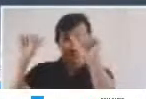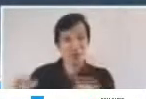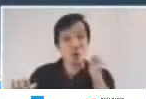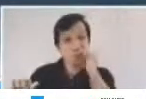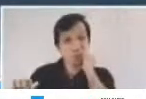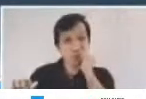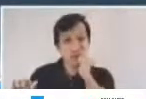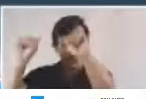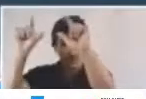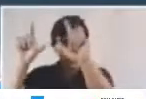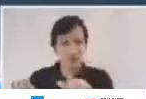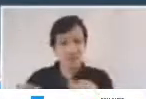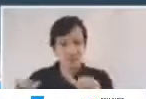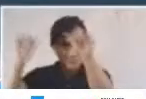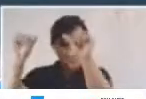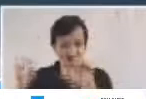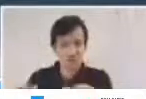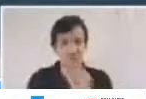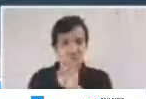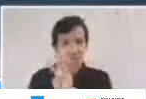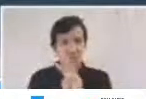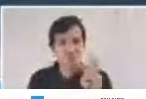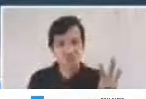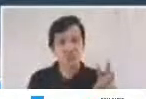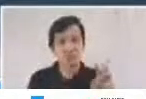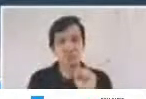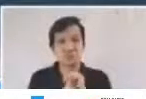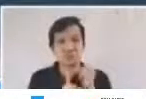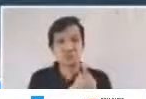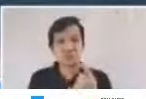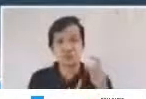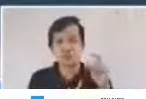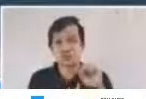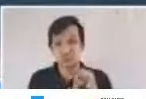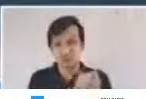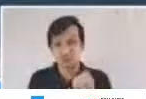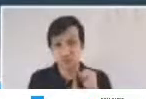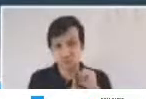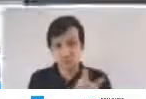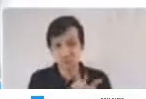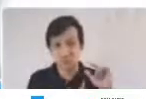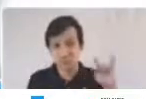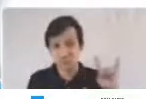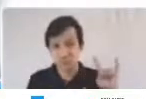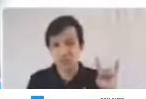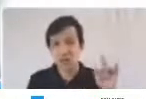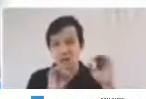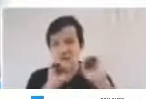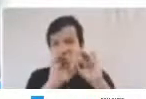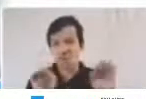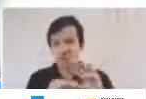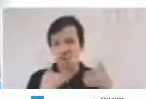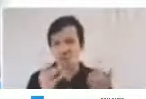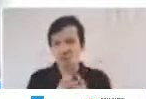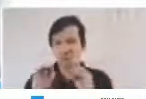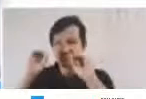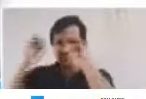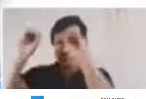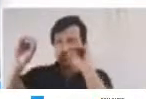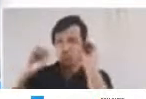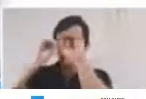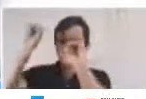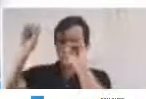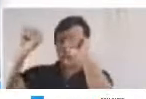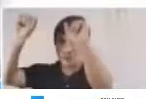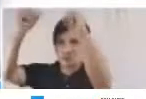rin po ito makita no, ng iba nating mga kasama sa mga facilities, so it can be interoperable as well. So this would